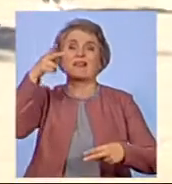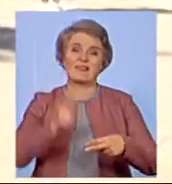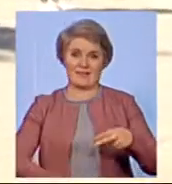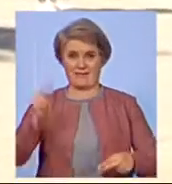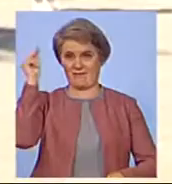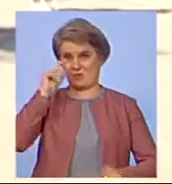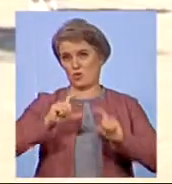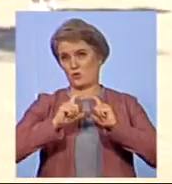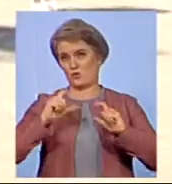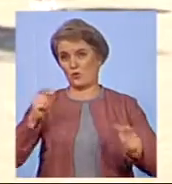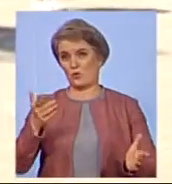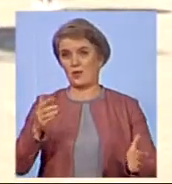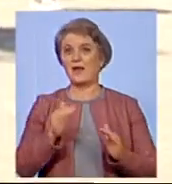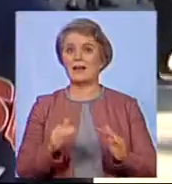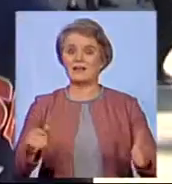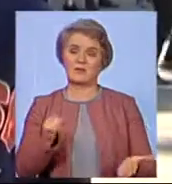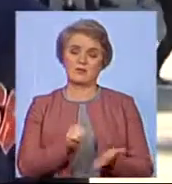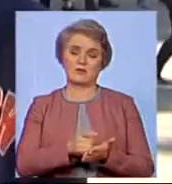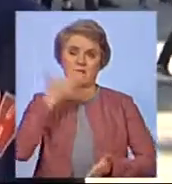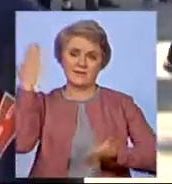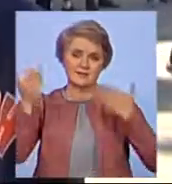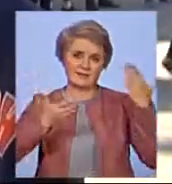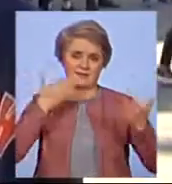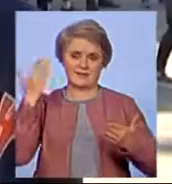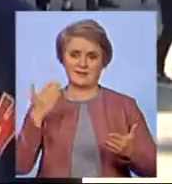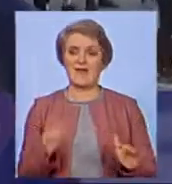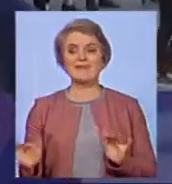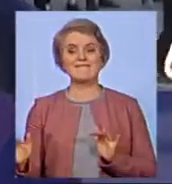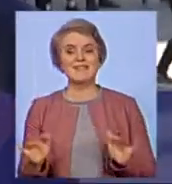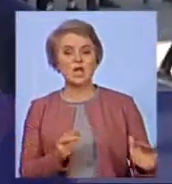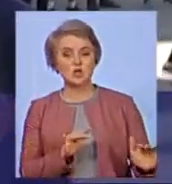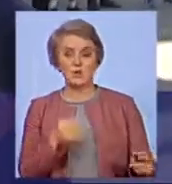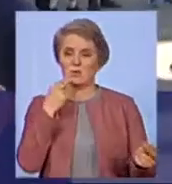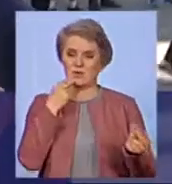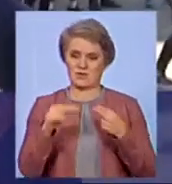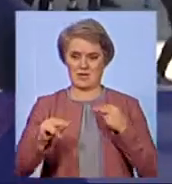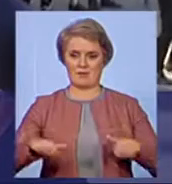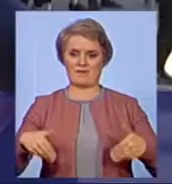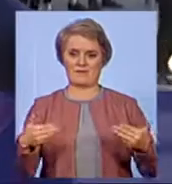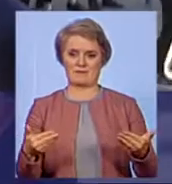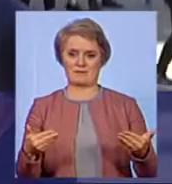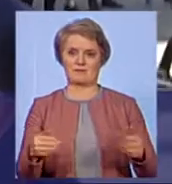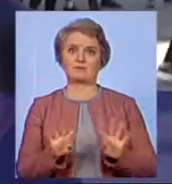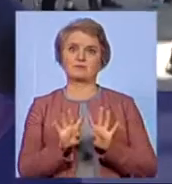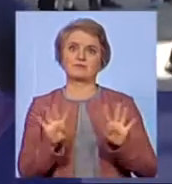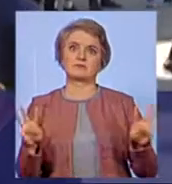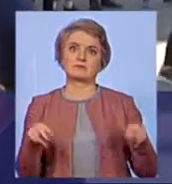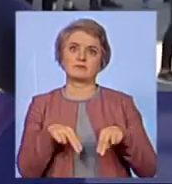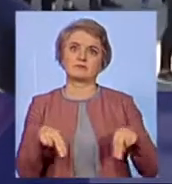року. Діти повинні веселитися. Мені здається, флешмоб – це кращий варіант, бо на лінійці стояти дуже